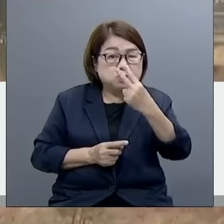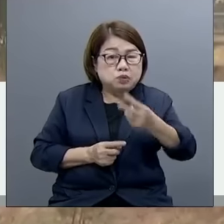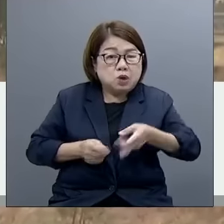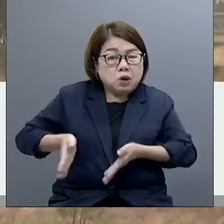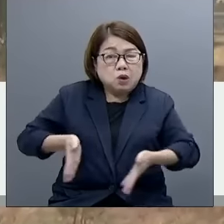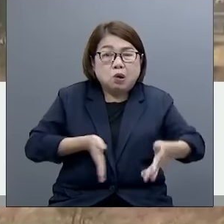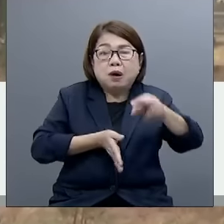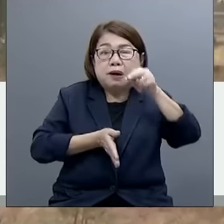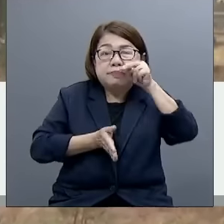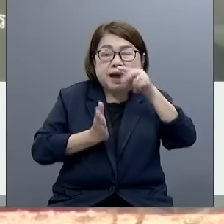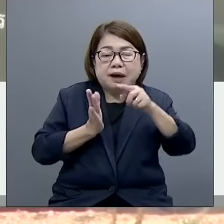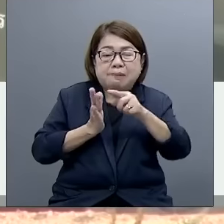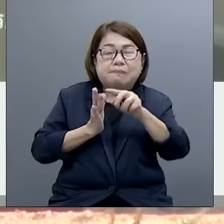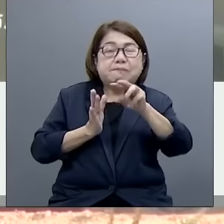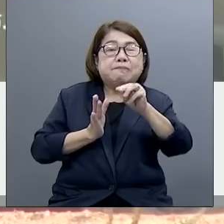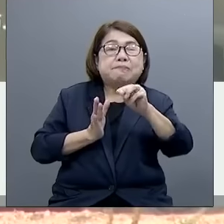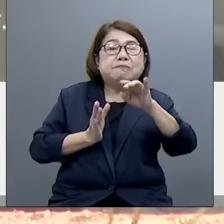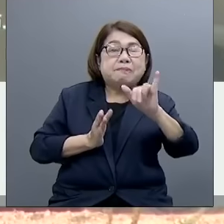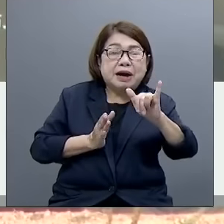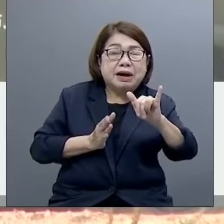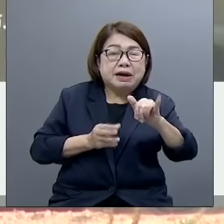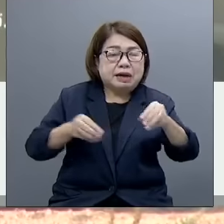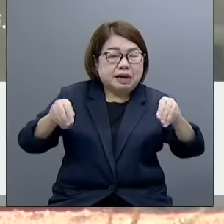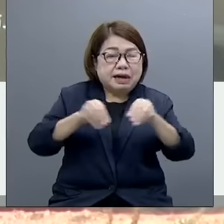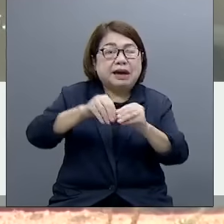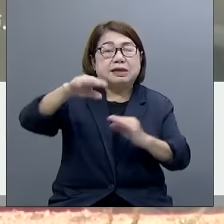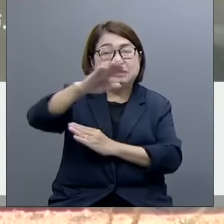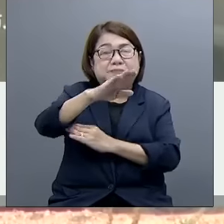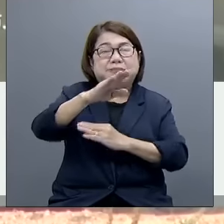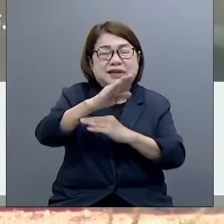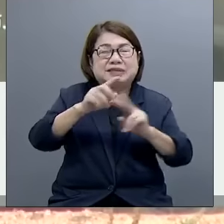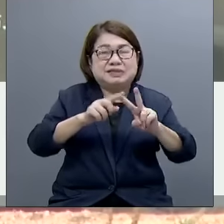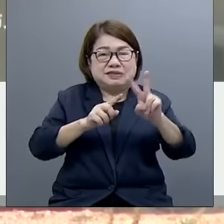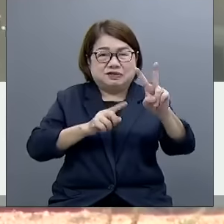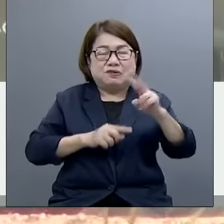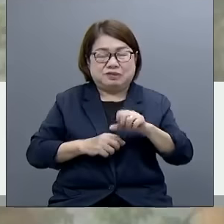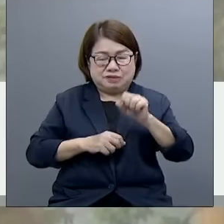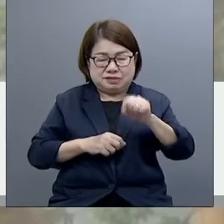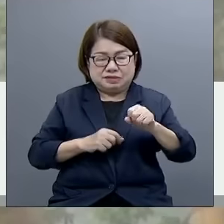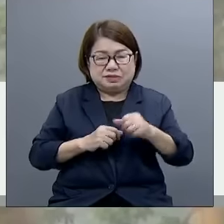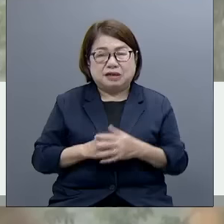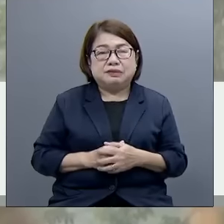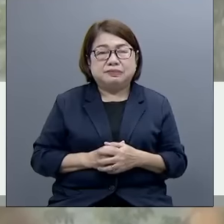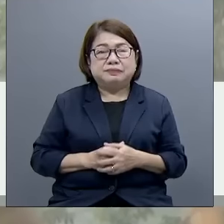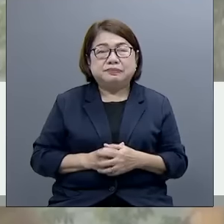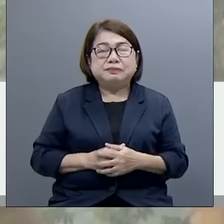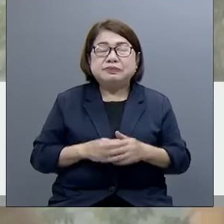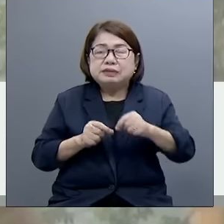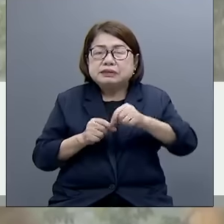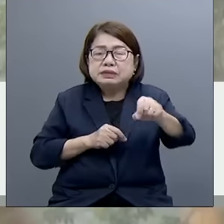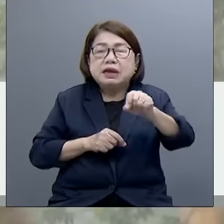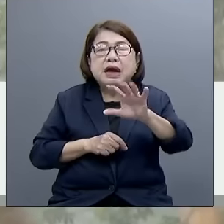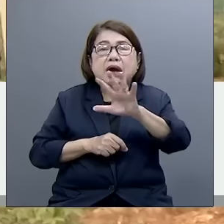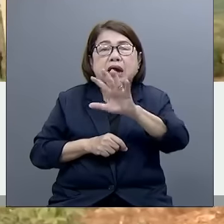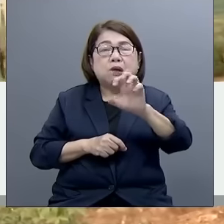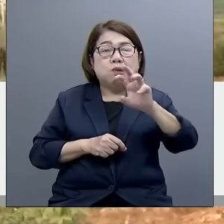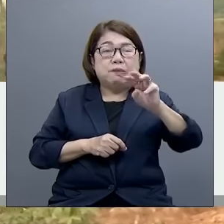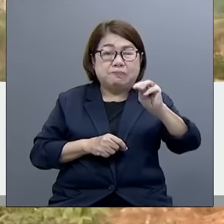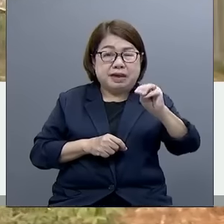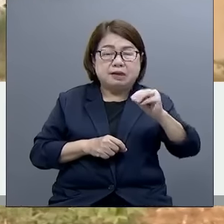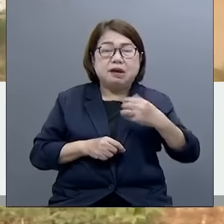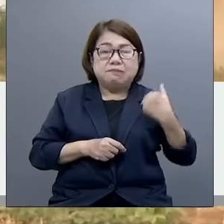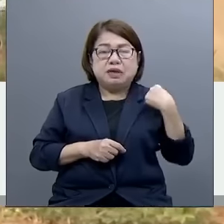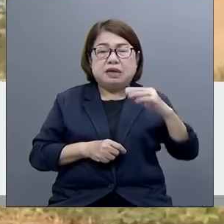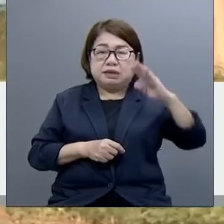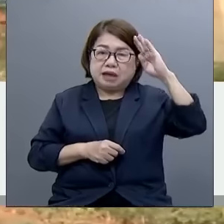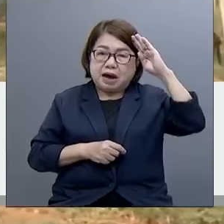ใกล้กับสะพานแห่งที่2แห่งนี้นะครับจุดที่เรารายงานอยู่ห่างจากจุดที่เรายืนอยู่ประมาณ500เมตรนะครับจุดนี้ทหารแล้วก็ร